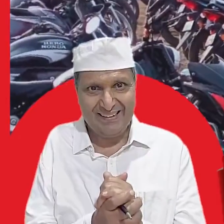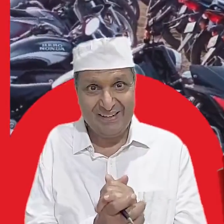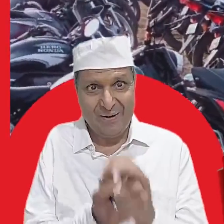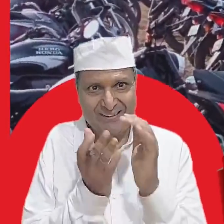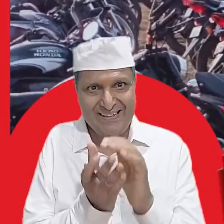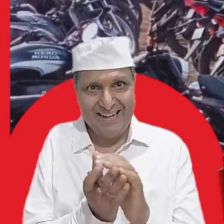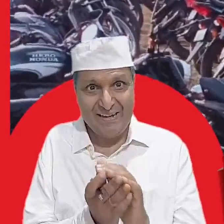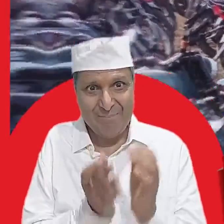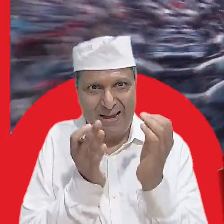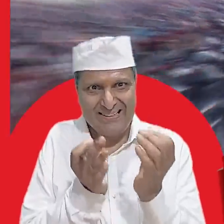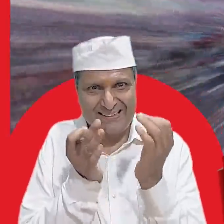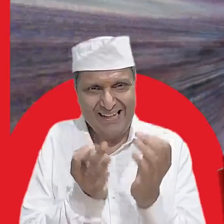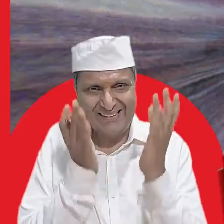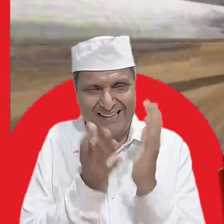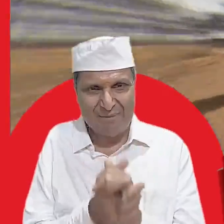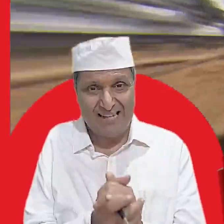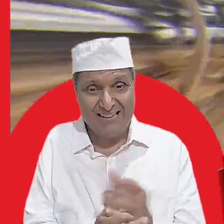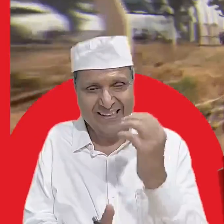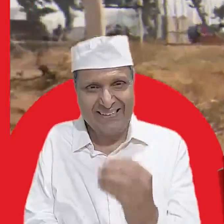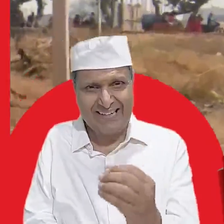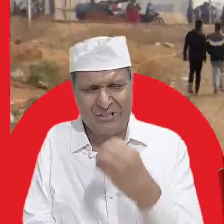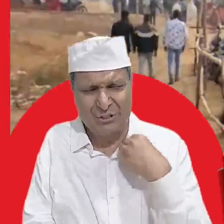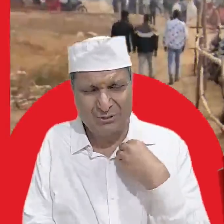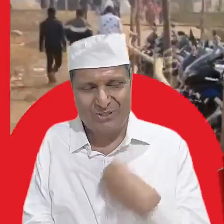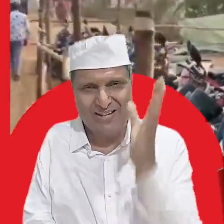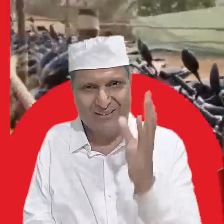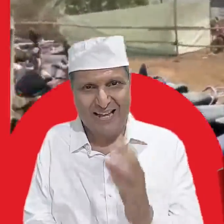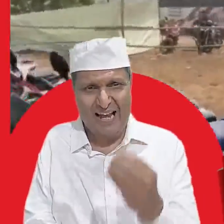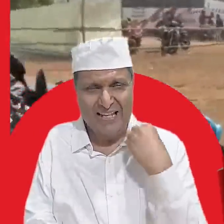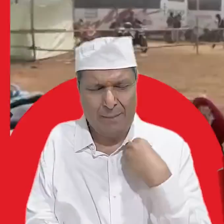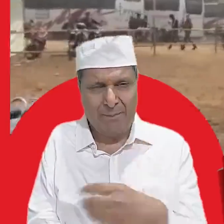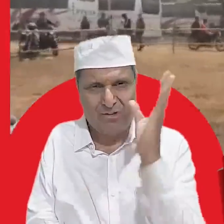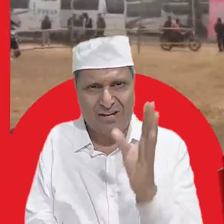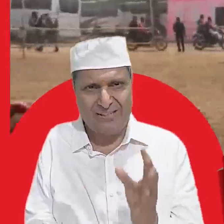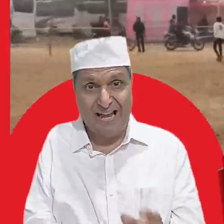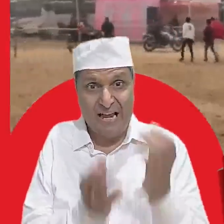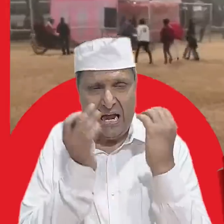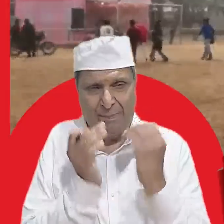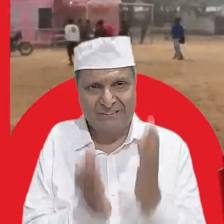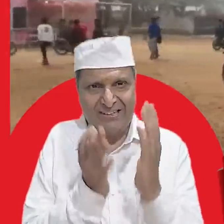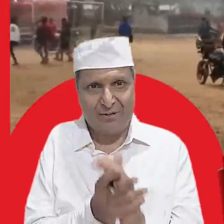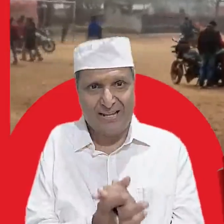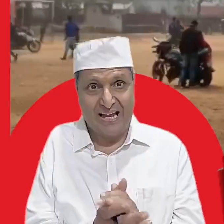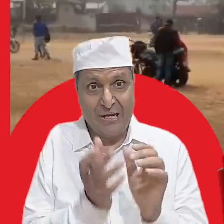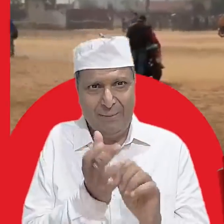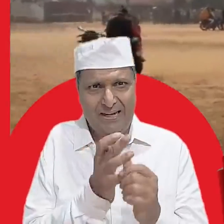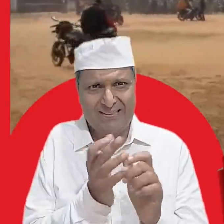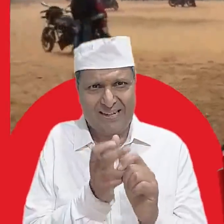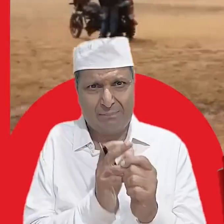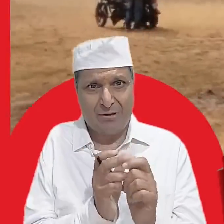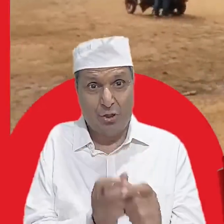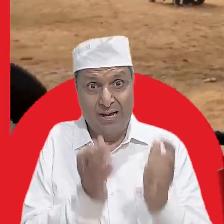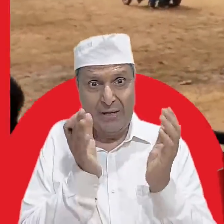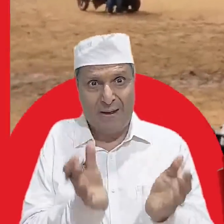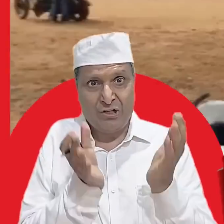हैं। और देखिएगा महज 48 घंटे बाद किस तरीके से जूतों से रौंदेंगे, चप्पलों से रौंदेंगे, अभक्ष्य से रौंदेंगे, बीड़ी